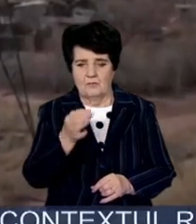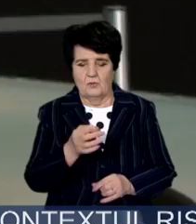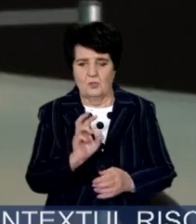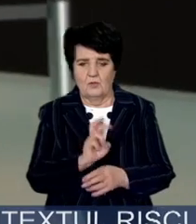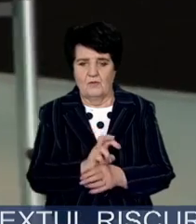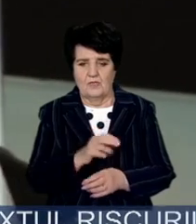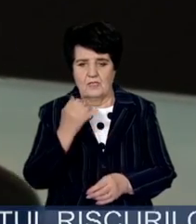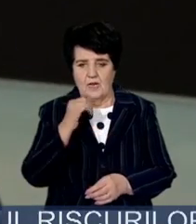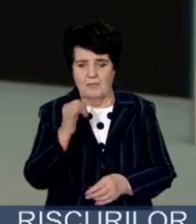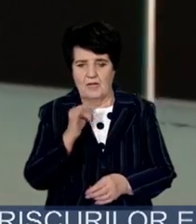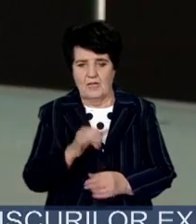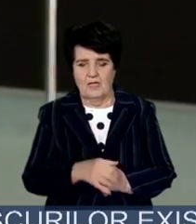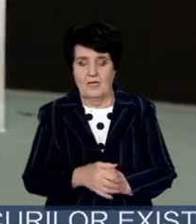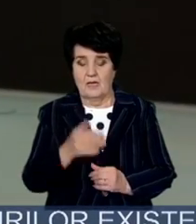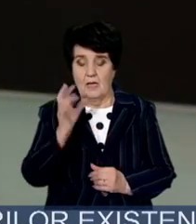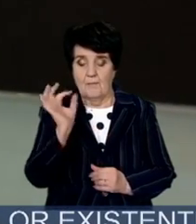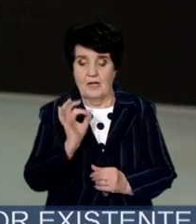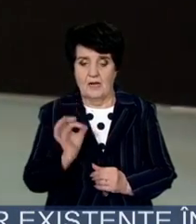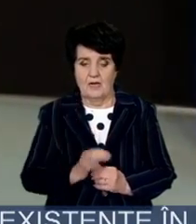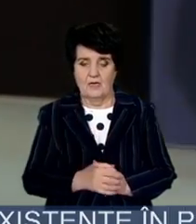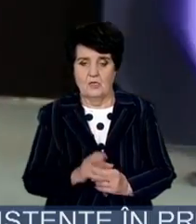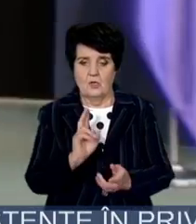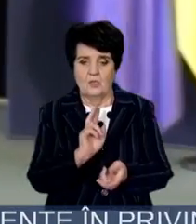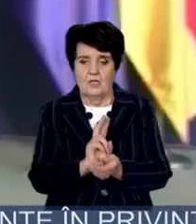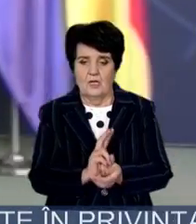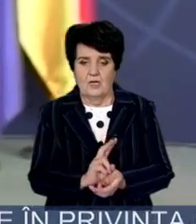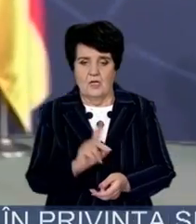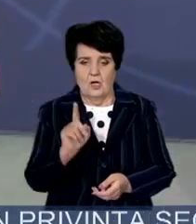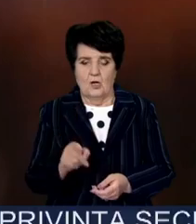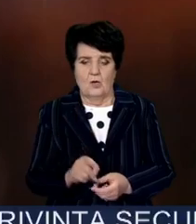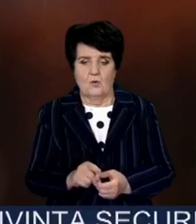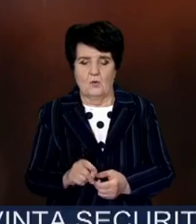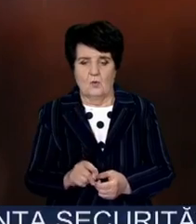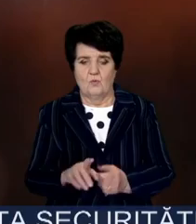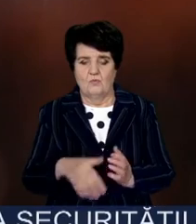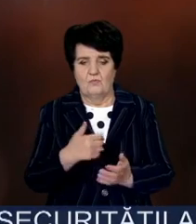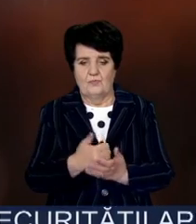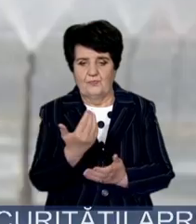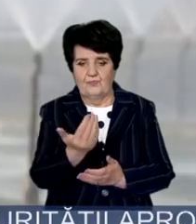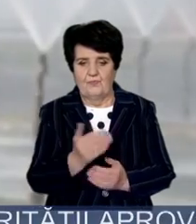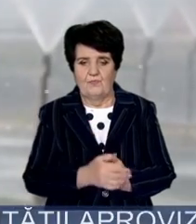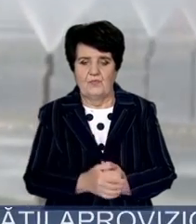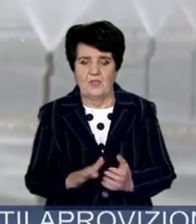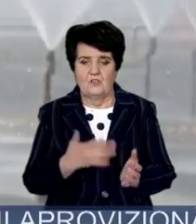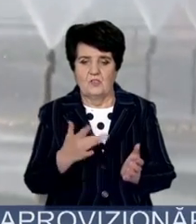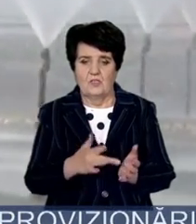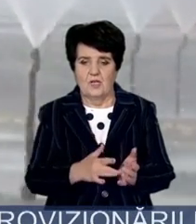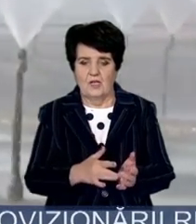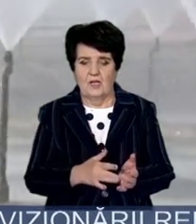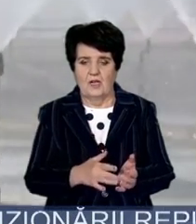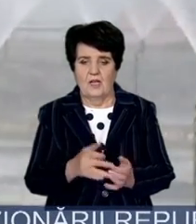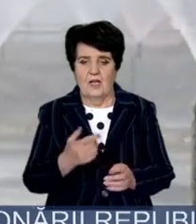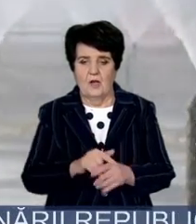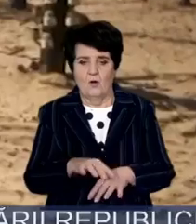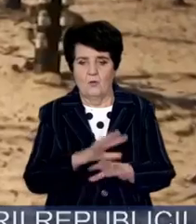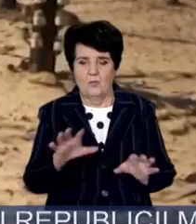vizită la Berlin. Șmihal urmează să aibă și o întâlnire cu cancelarul Olaf Scholz. Între timp, centrala nucleară Zaporojie, ocupată